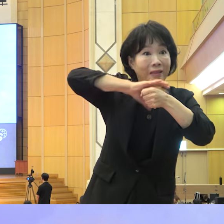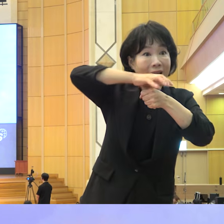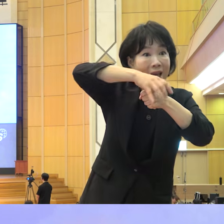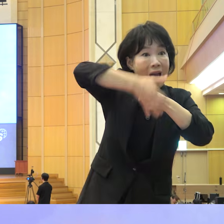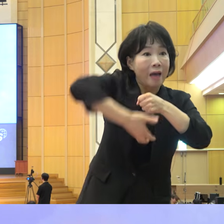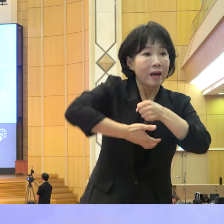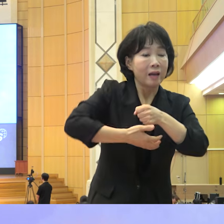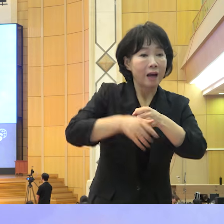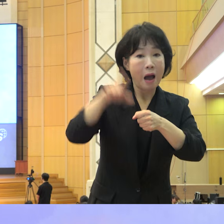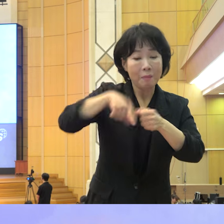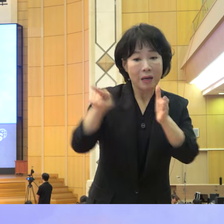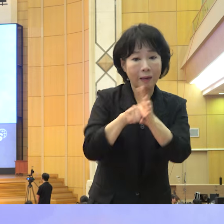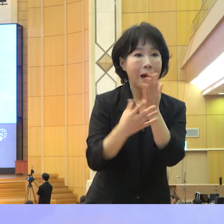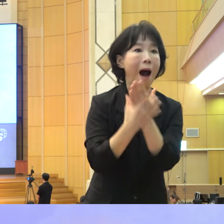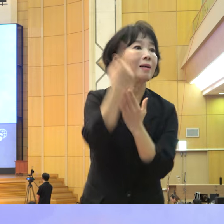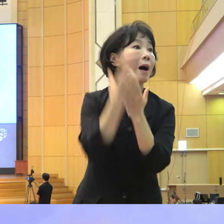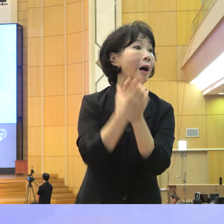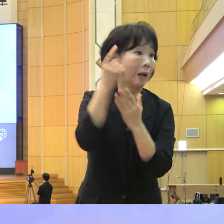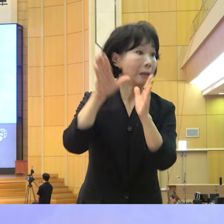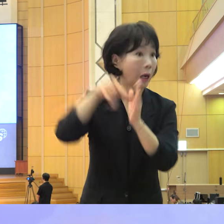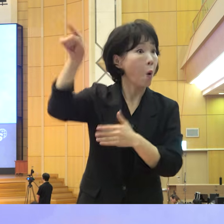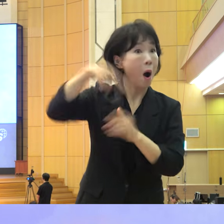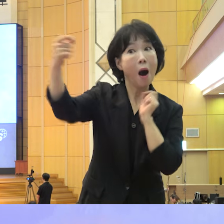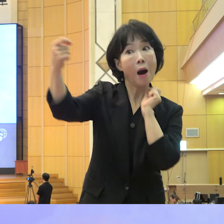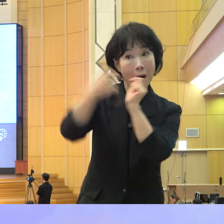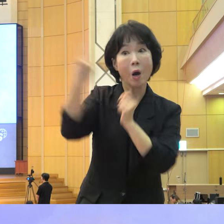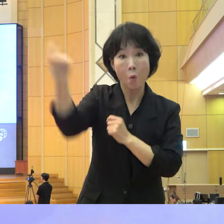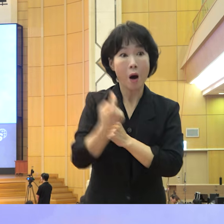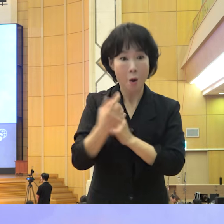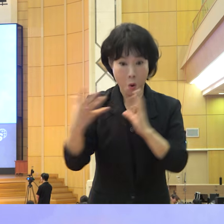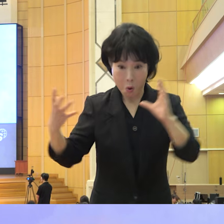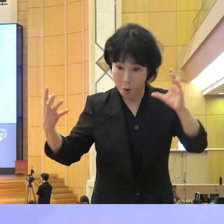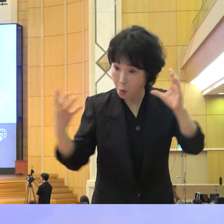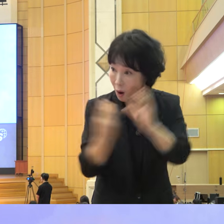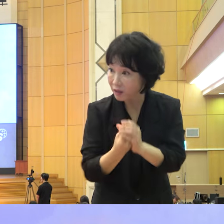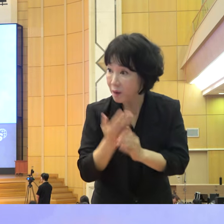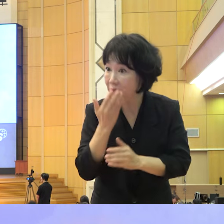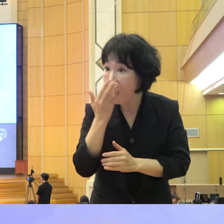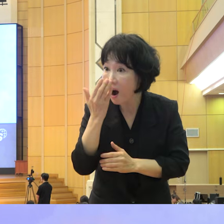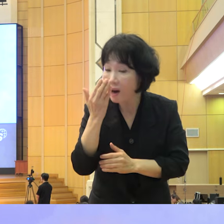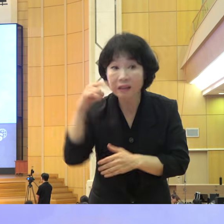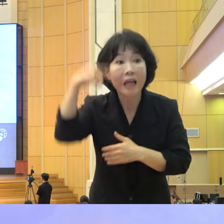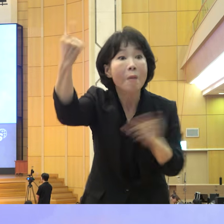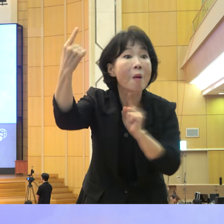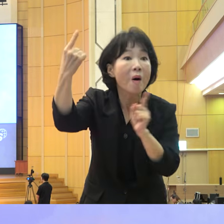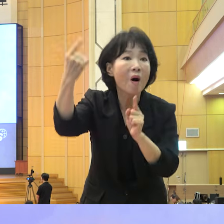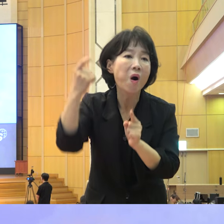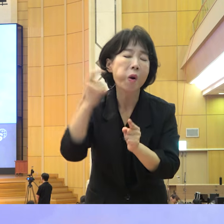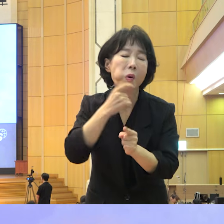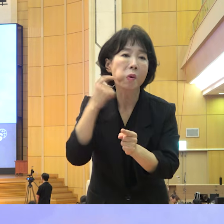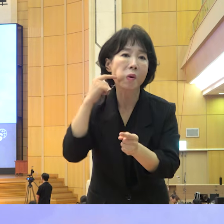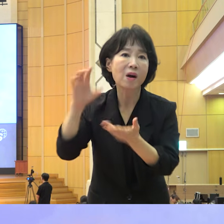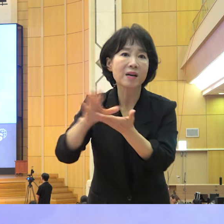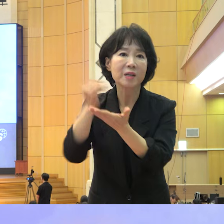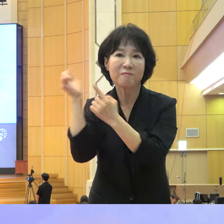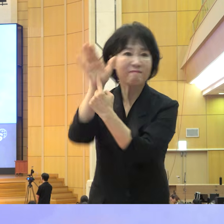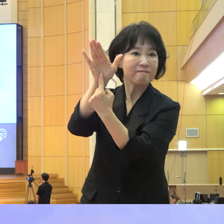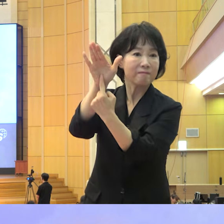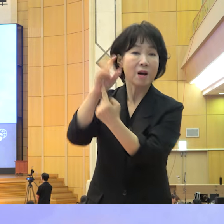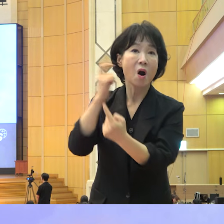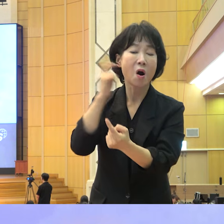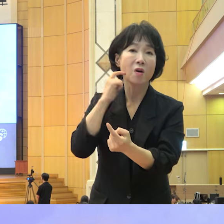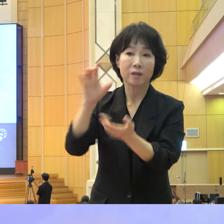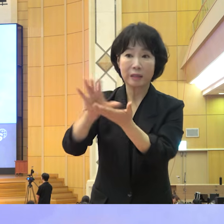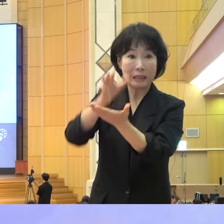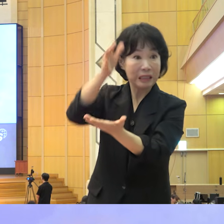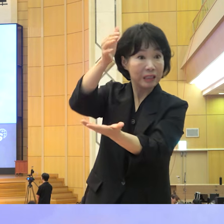그렇게 카드로 사용하는 그런 시대가 완성되고 나면 그 다음에 적그리스도가 나타나고 적그리스도의